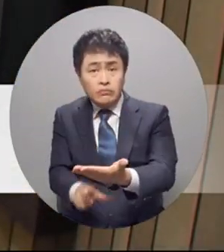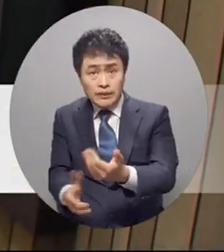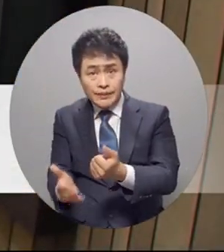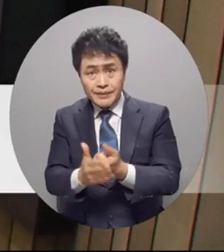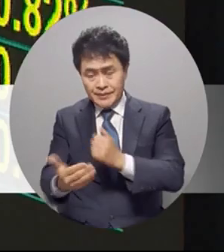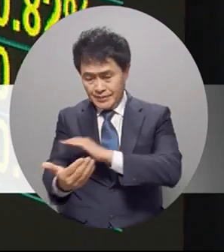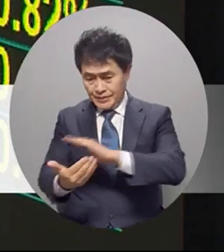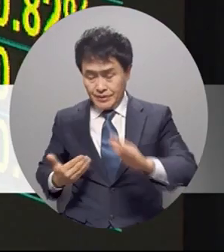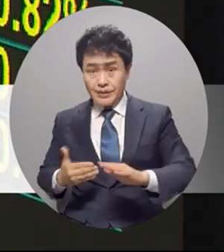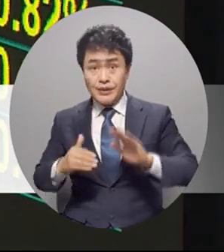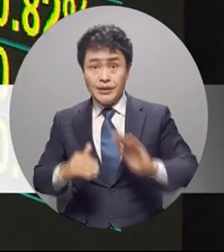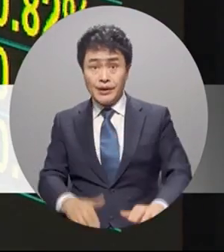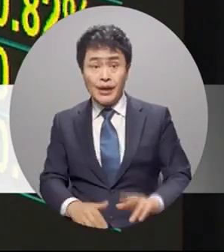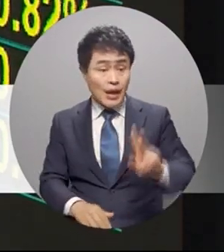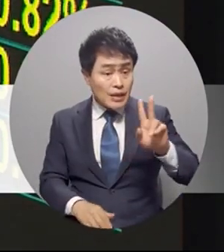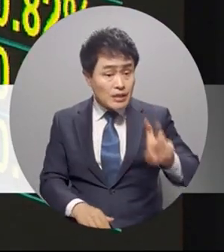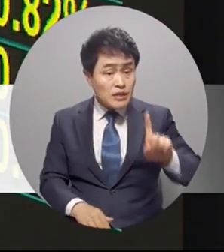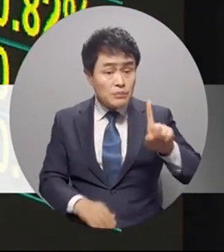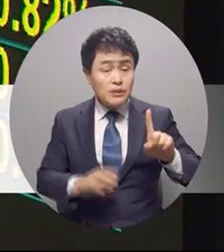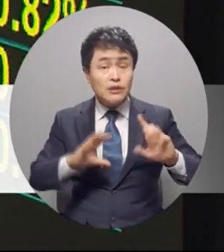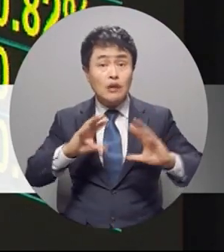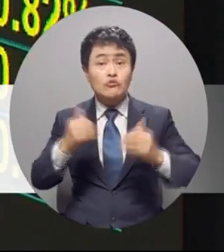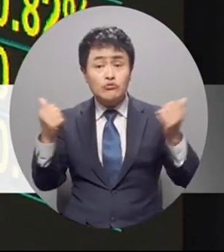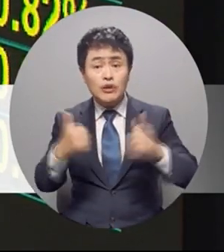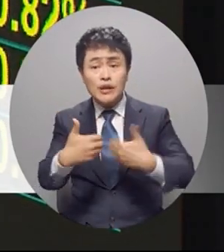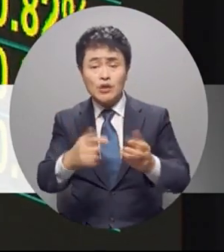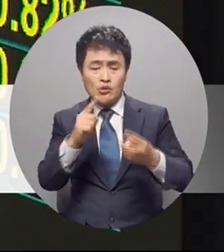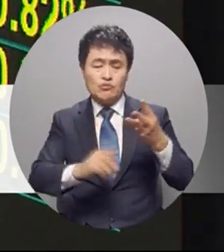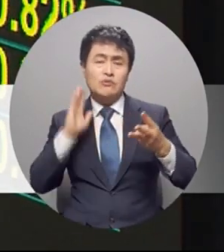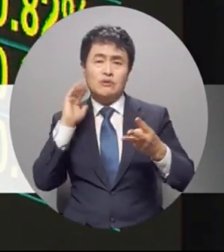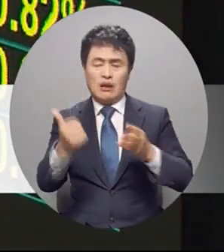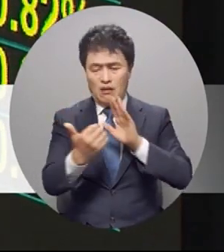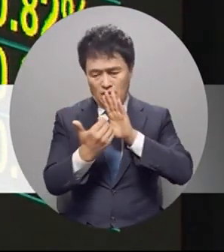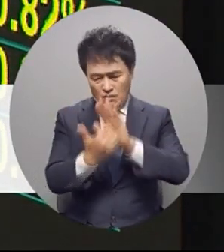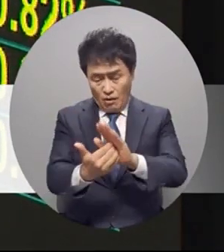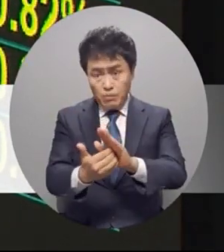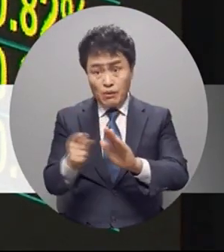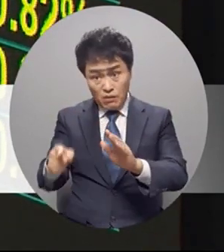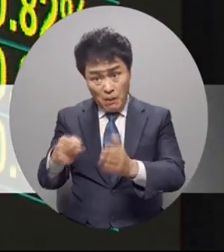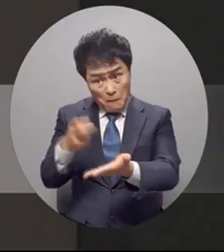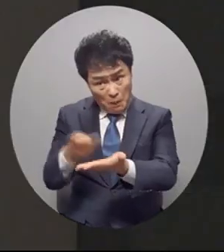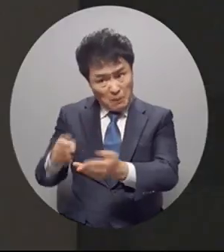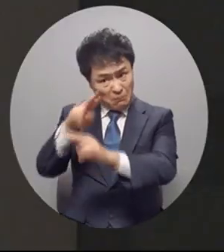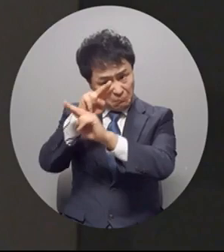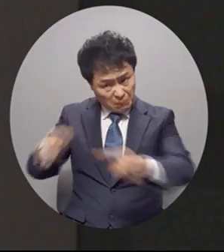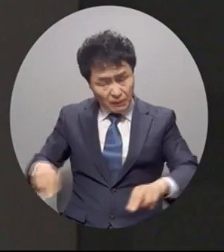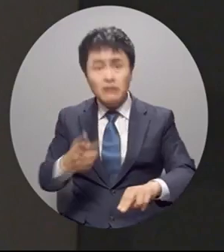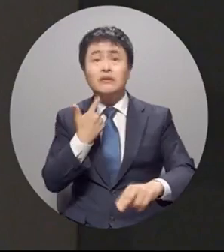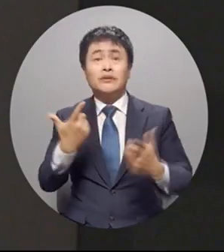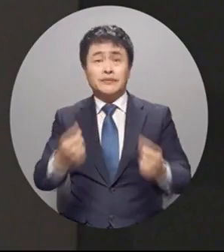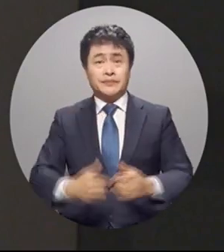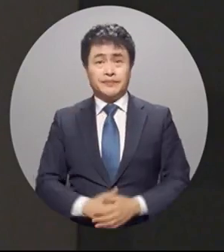앞서 지난 2일대 국회에서 윤성열 대통령의 거부권 행사로 폐기된 바 있습니다